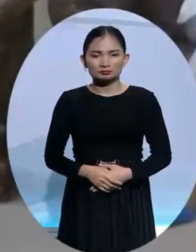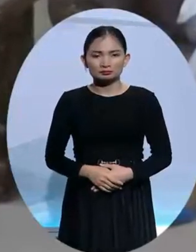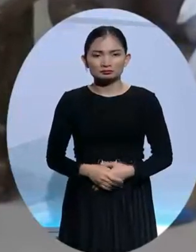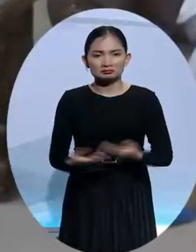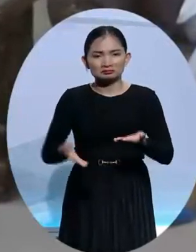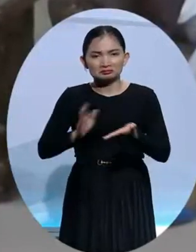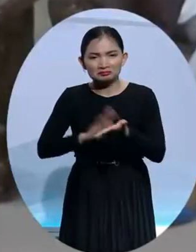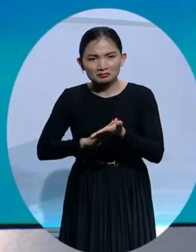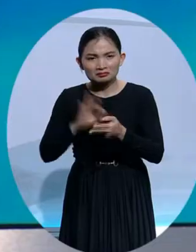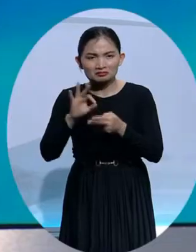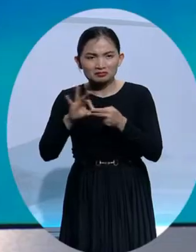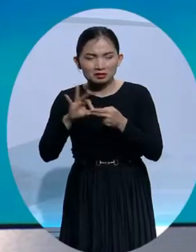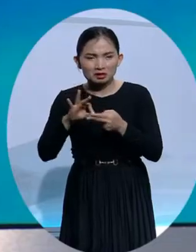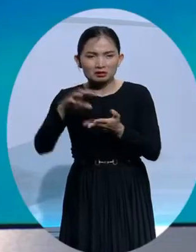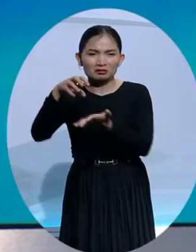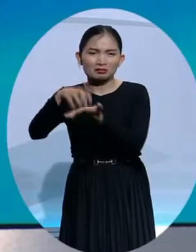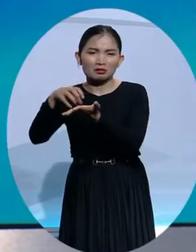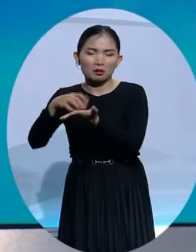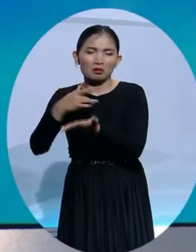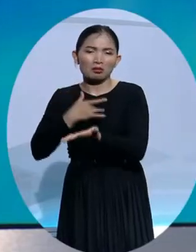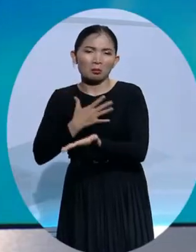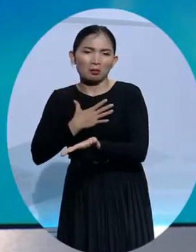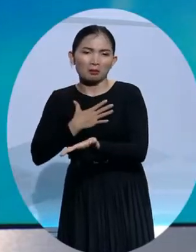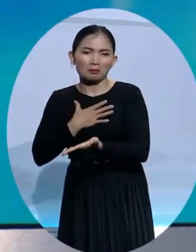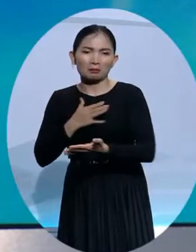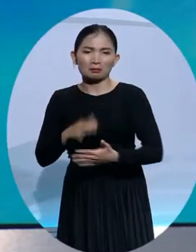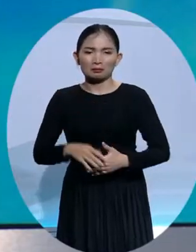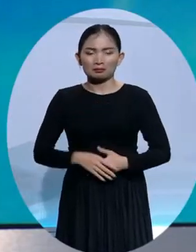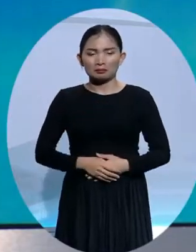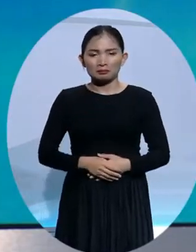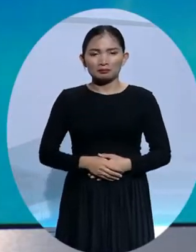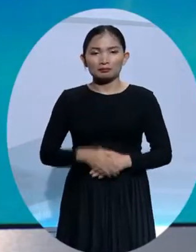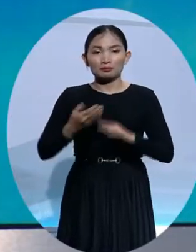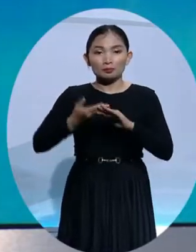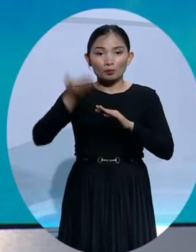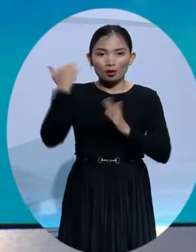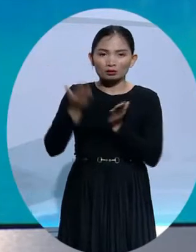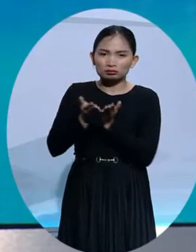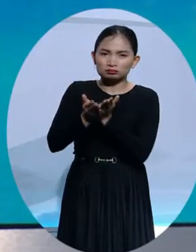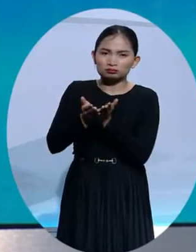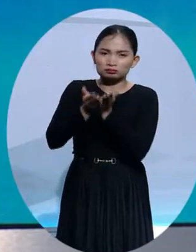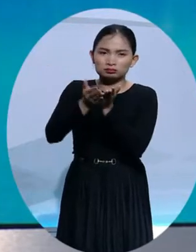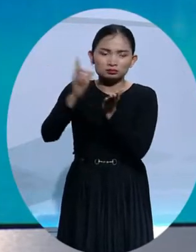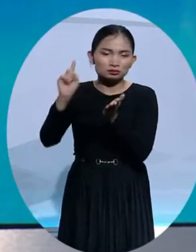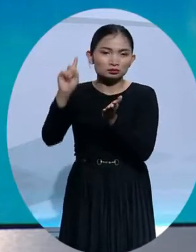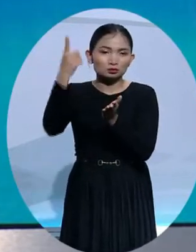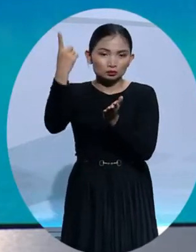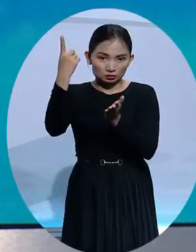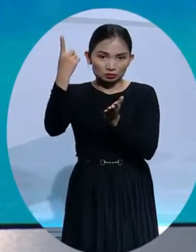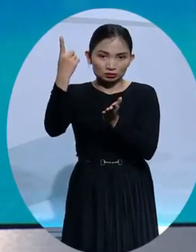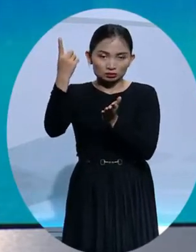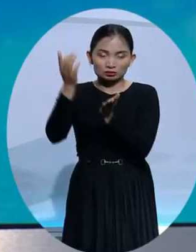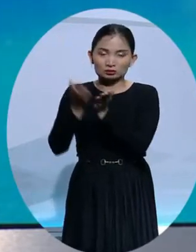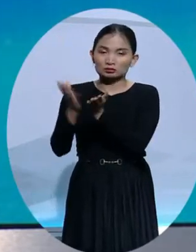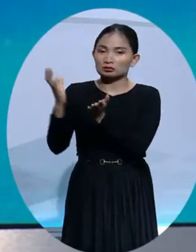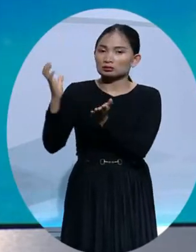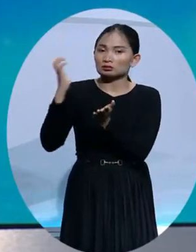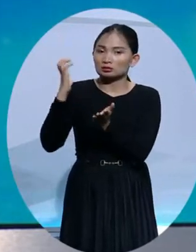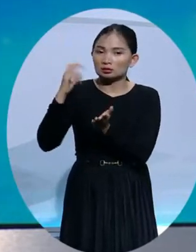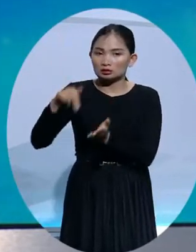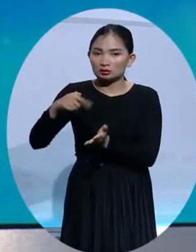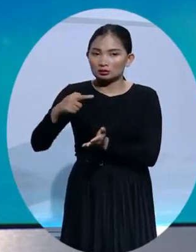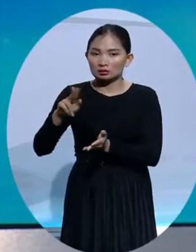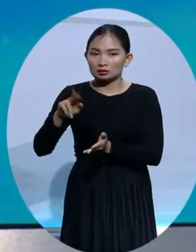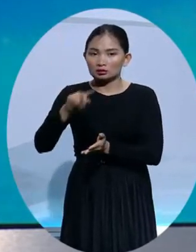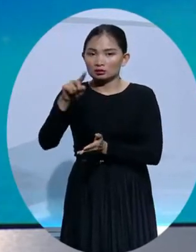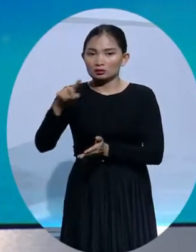Loan. Hôm qua, chuyến tàu đầu tiên chở ngũ cốc xuất khẩu của Ukraine đã tới khu vực ngoài khơi Biển Đen của Thổ Nhĩ Kỳ.